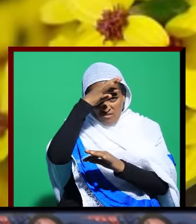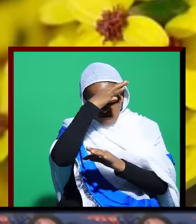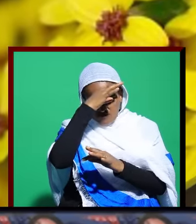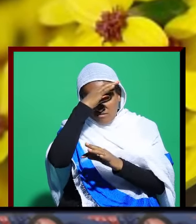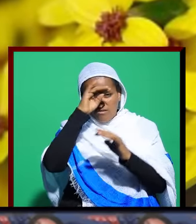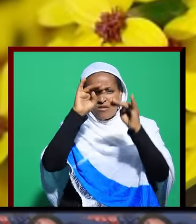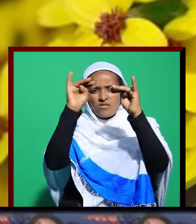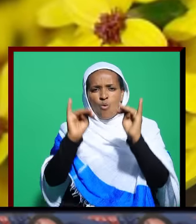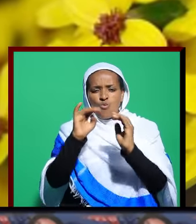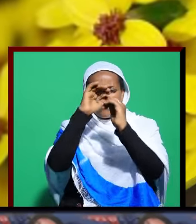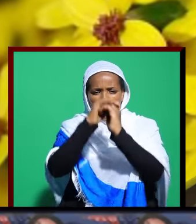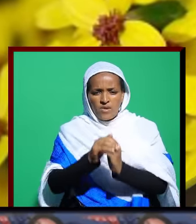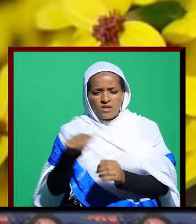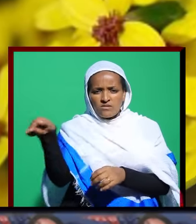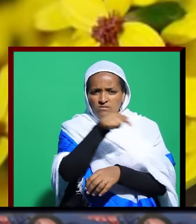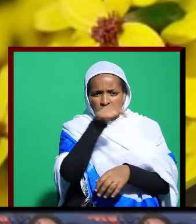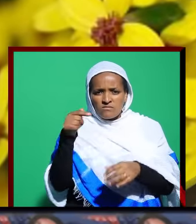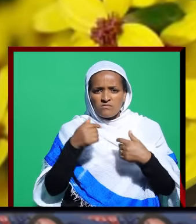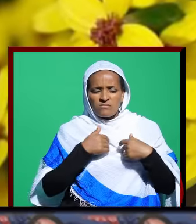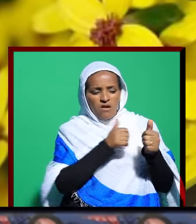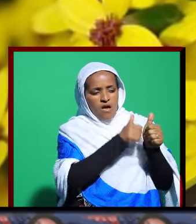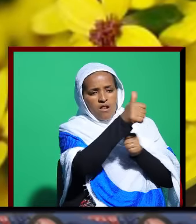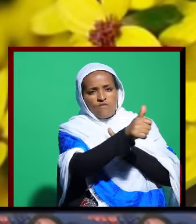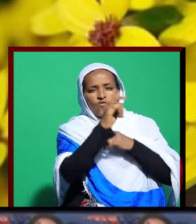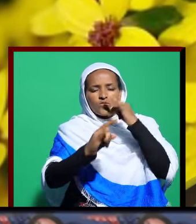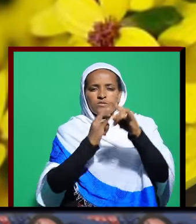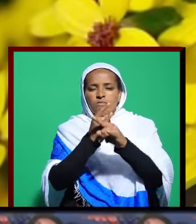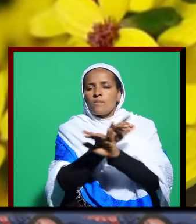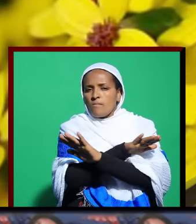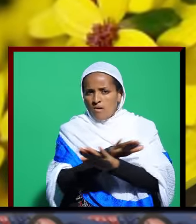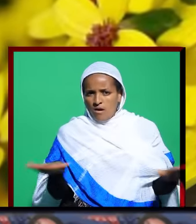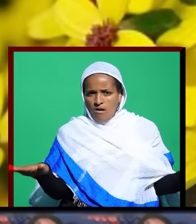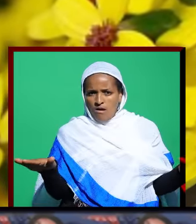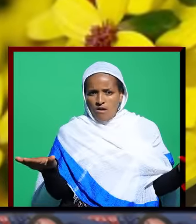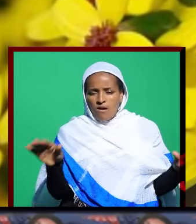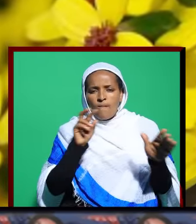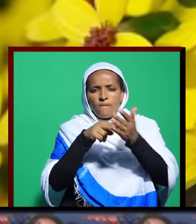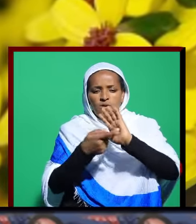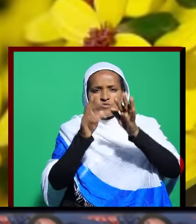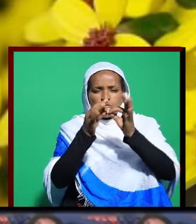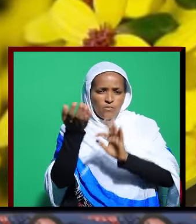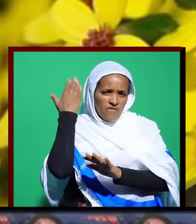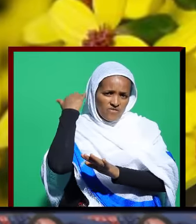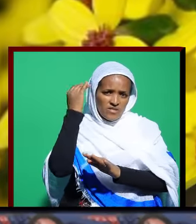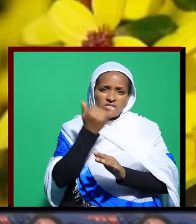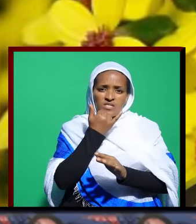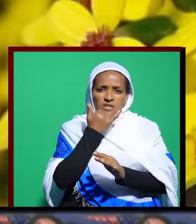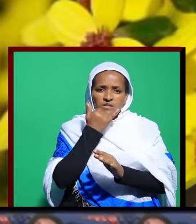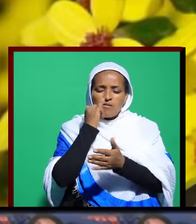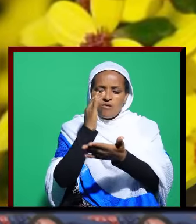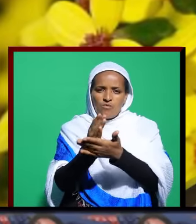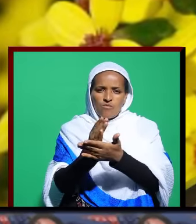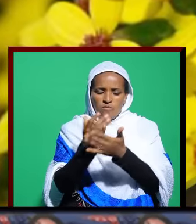ነውር ባለበት በጣዖት ማምለክ የተመላለሳችሁበት ያለፈው ዘመን ይበቃችኋል። ምን ማለት ነው? ያለፈው ይብቃችሁ፣